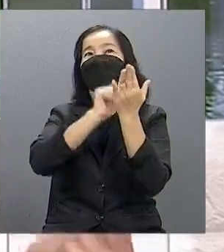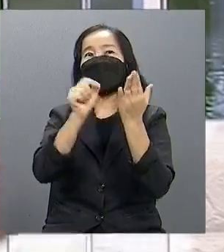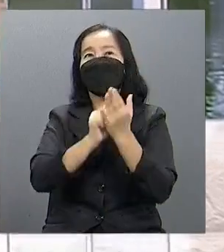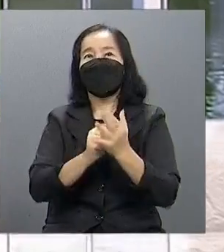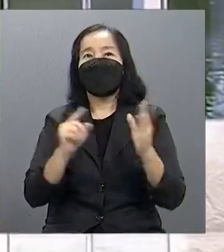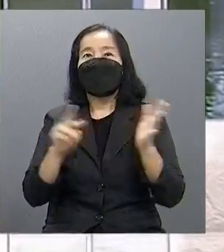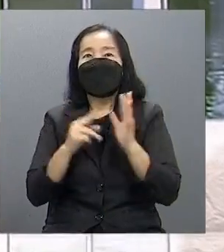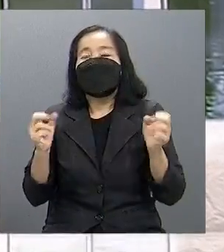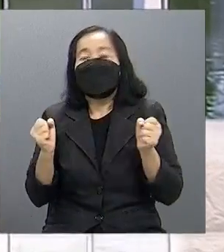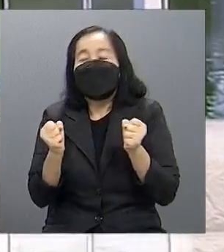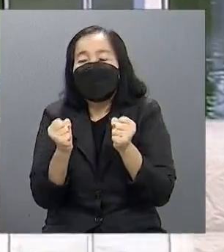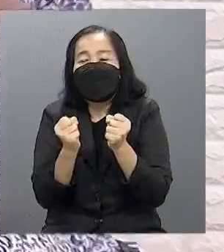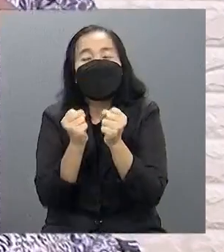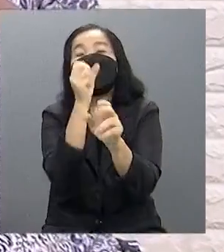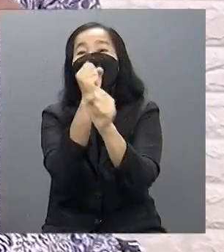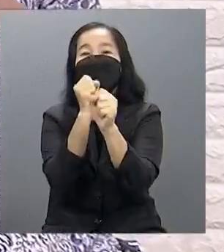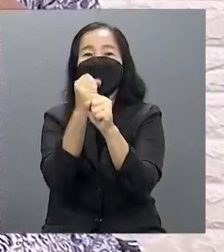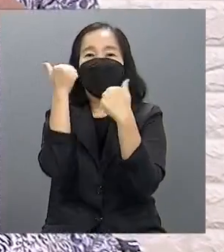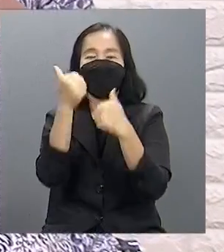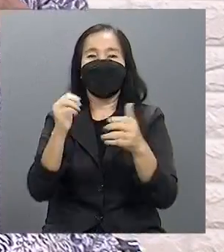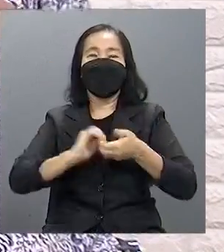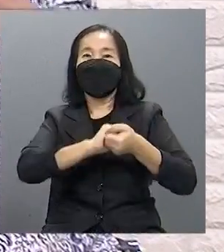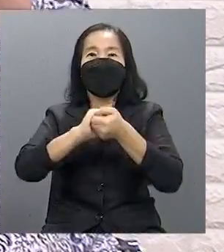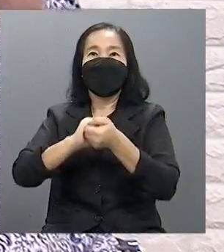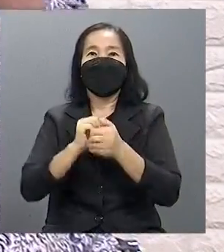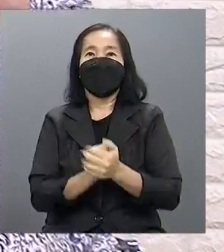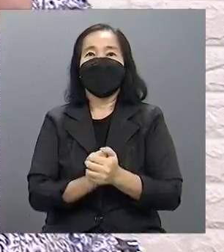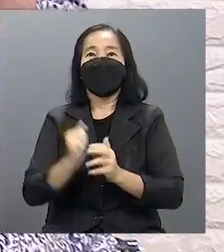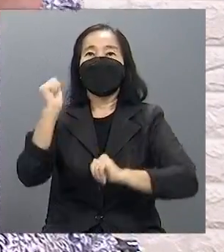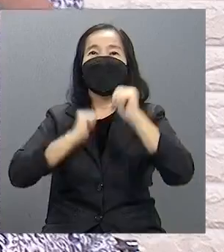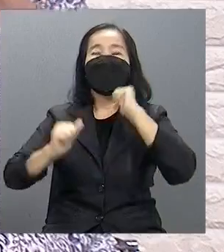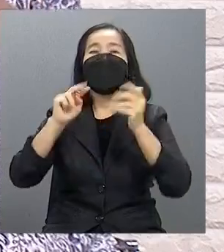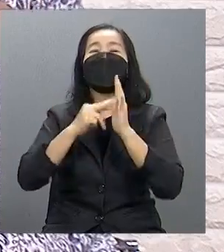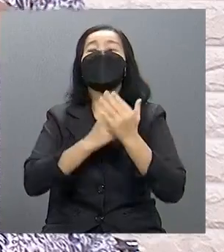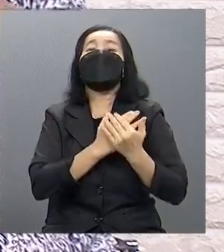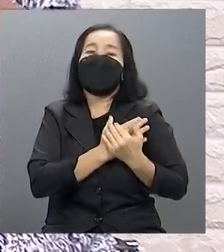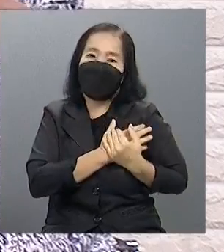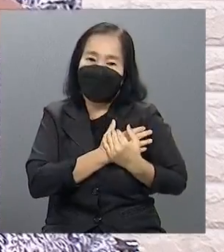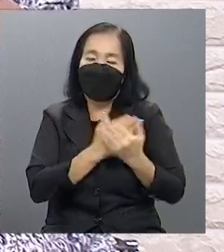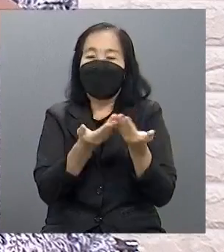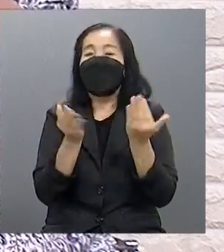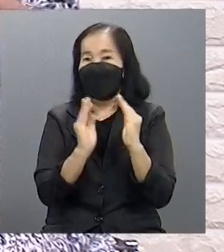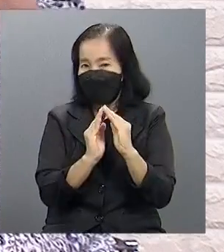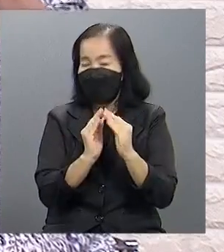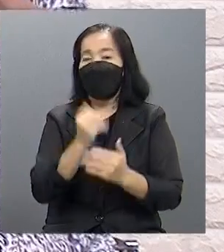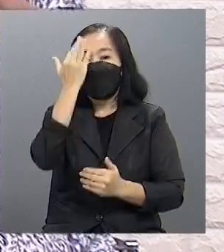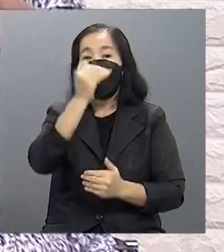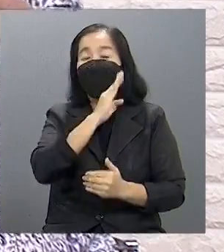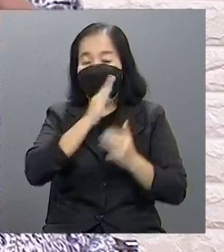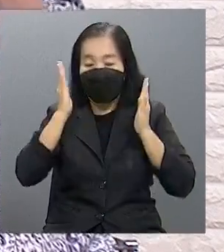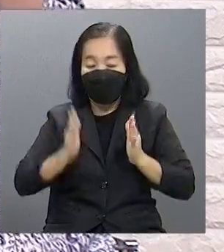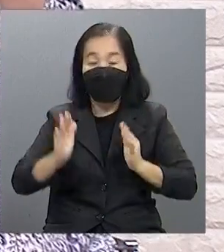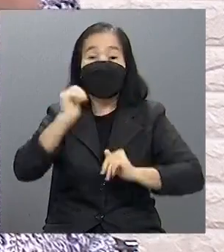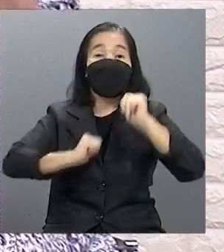ละครของเราไปด้วยกันละครเรื่องนี้มันคือความรักความผูกพันด้วยเพราะฉะนั้นถ้าหากว่านักแสดงเนี่ยไม่รักกันจริ